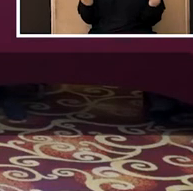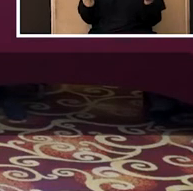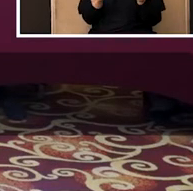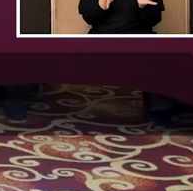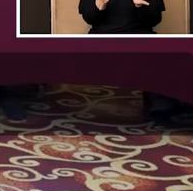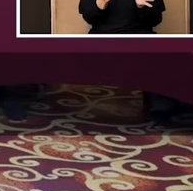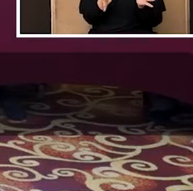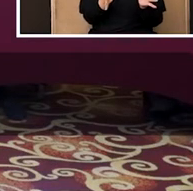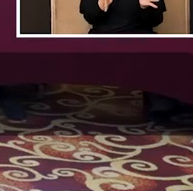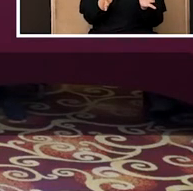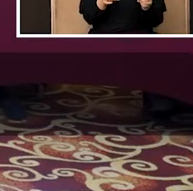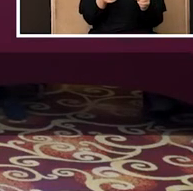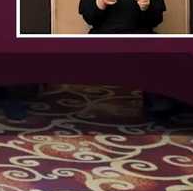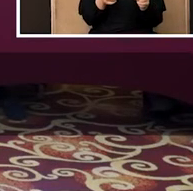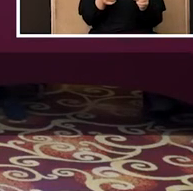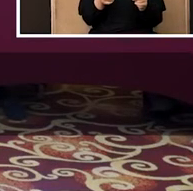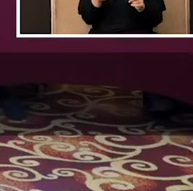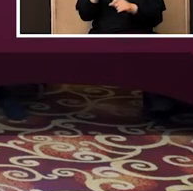pemidanaannya